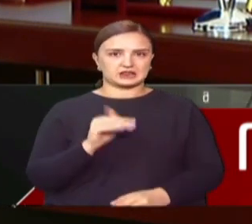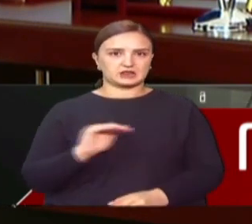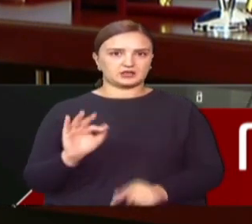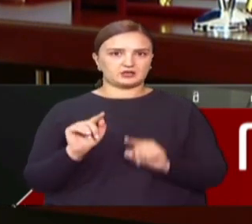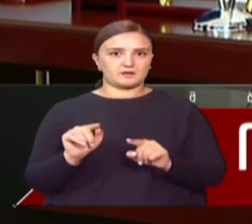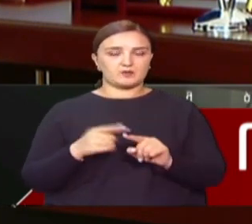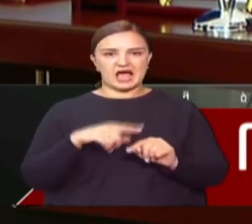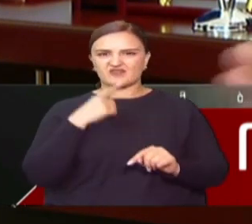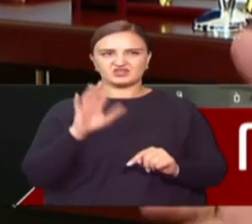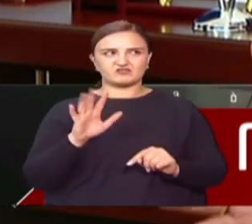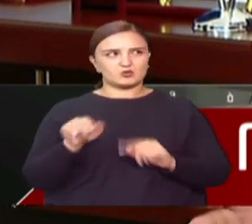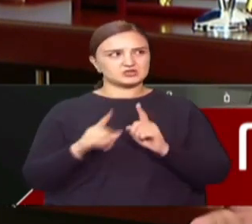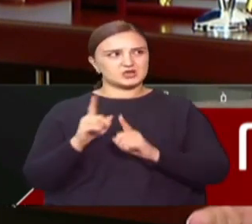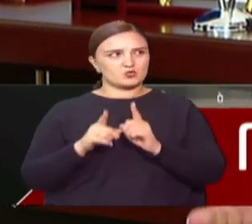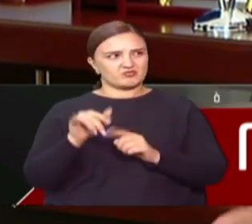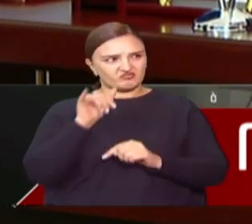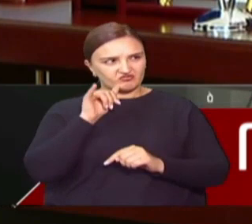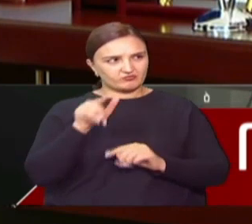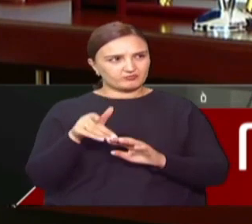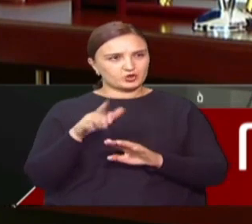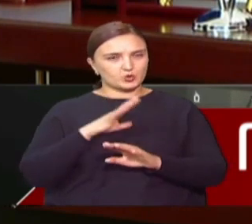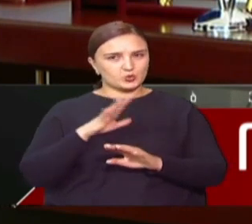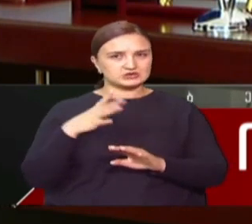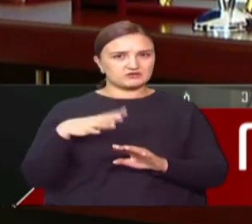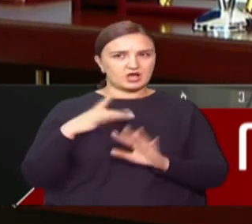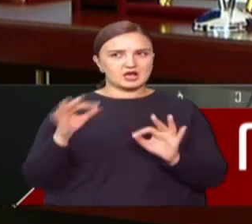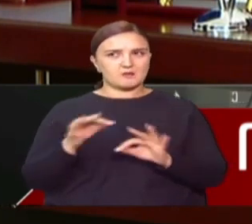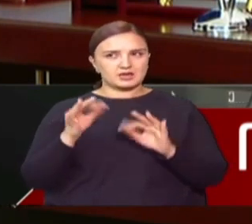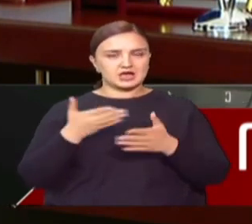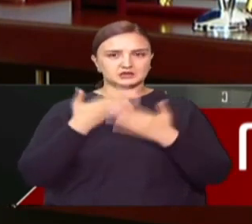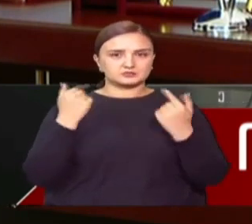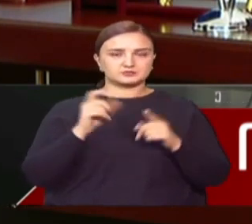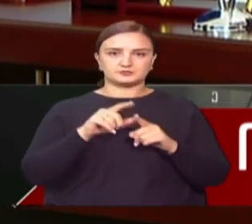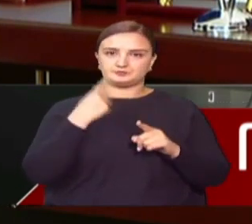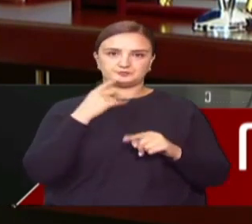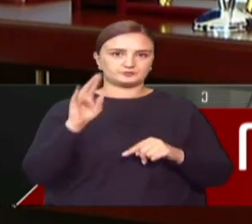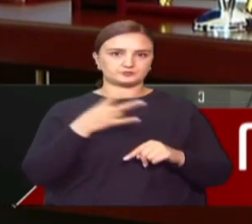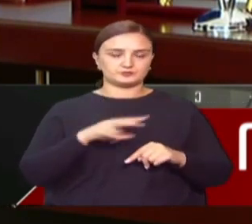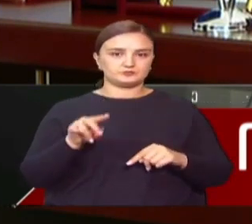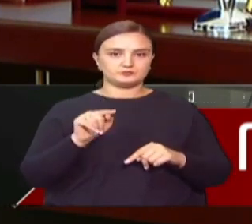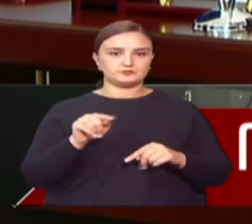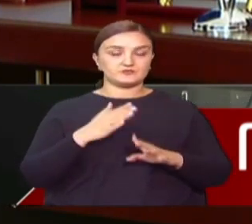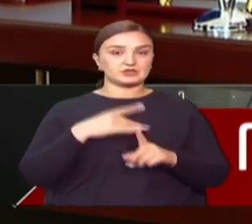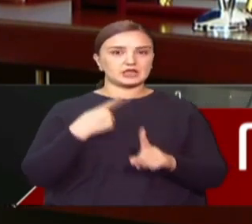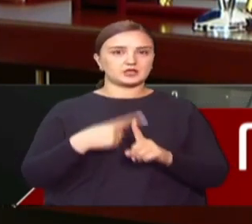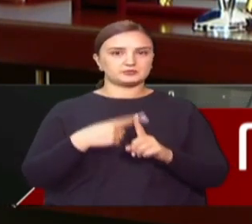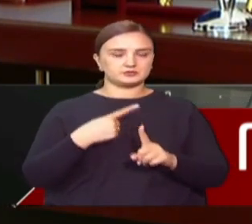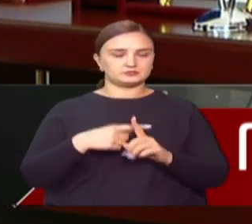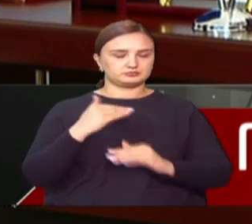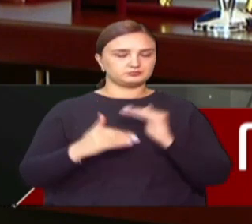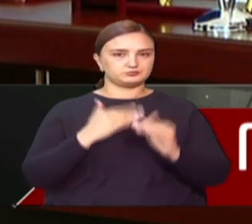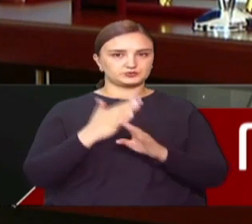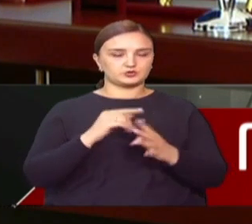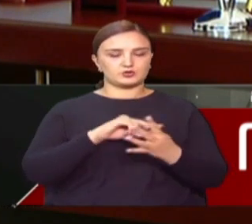ესე, რომ საქართველოში ამ რეფორმის განხორციელებამდე თითქოს არაფერი არ არსებობს. Უზარმაზარი ეფექტი, დადებითი ეფექტი მოიტანა